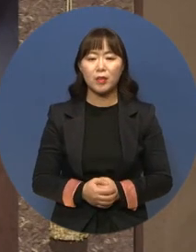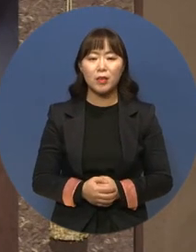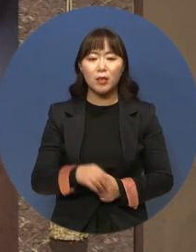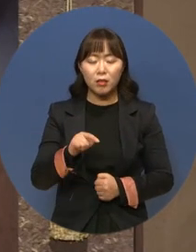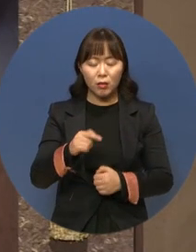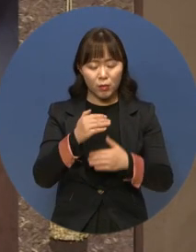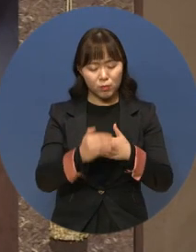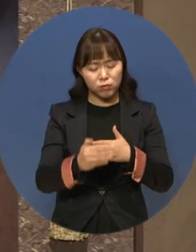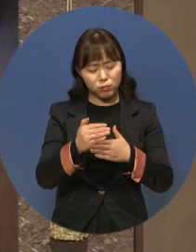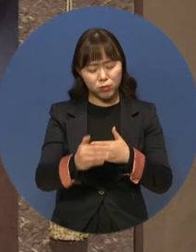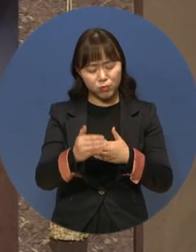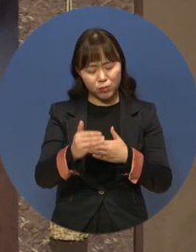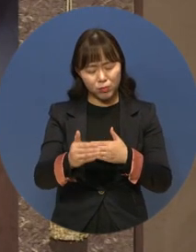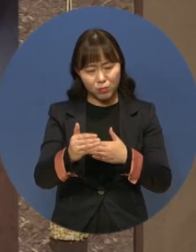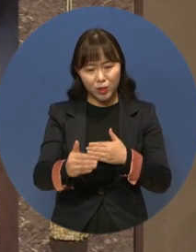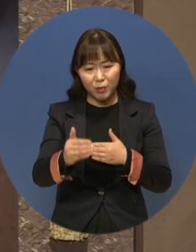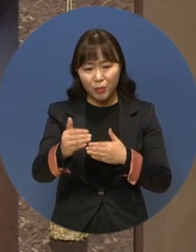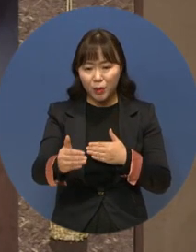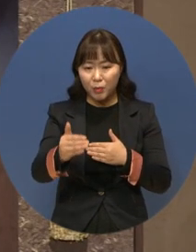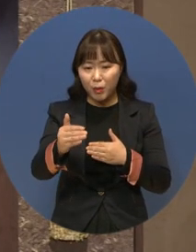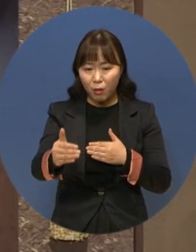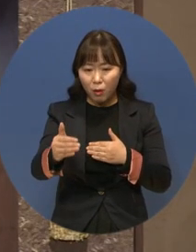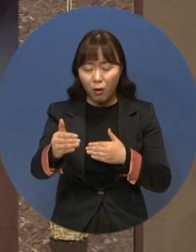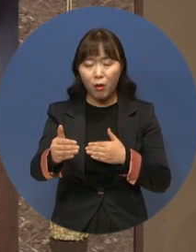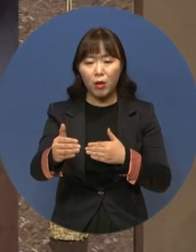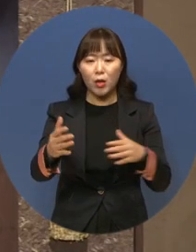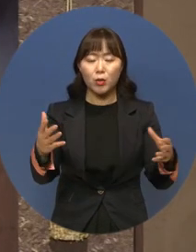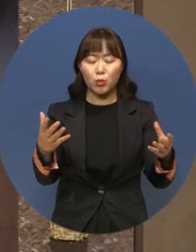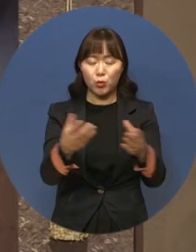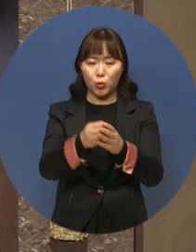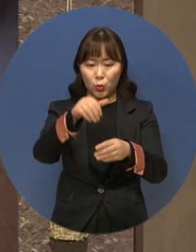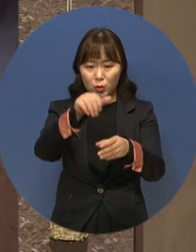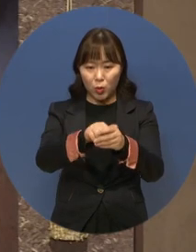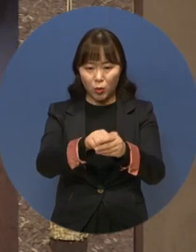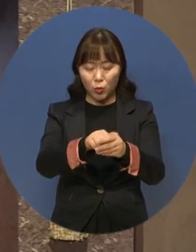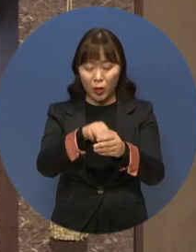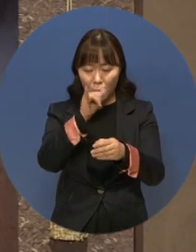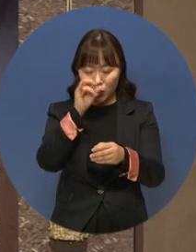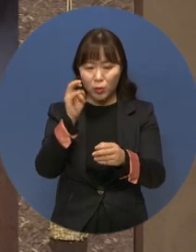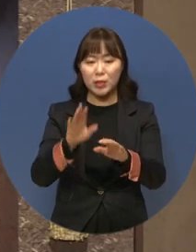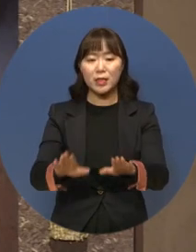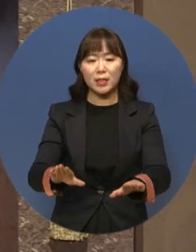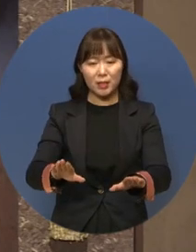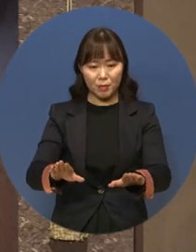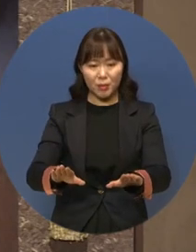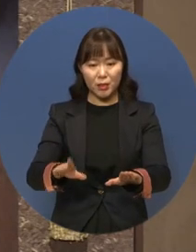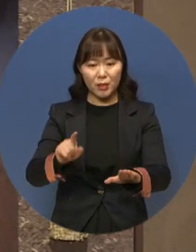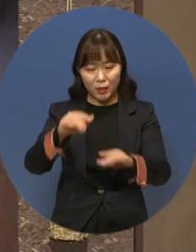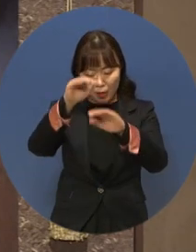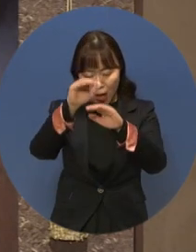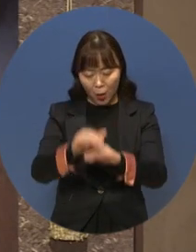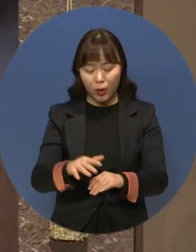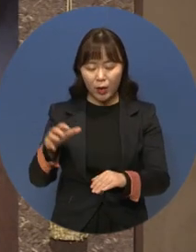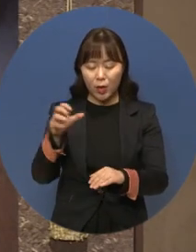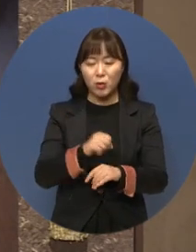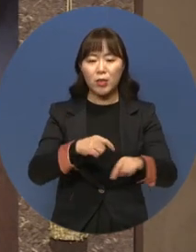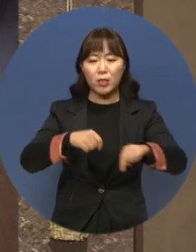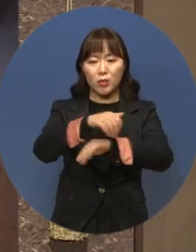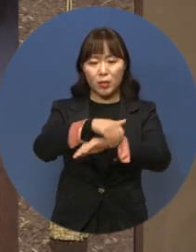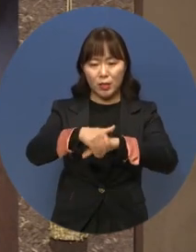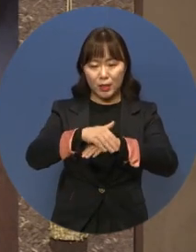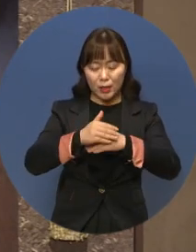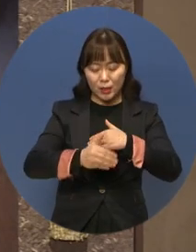그것을 쭉 진행해 오다가 이제 예. 총선 겹치고, 네. 그리고 지금 이제 그 내용을 기반으로